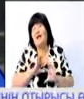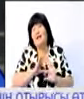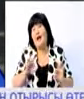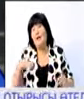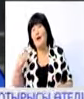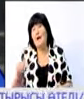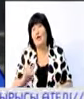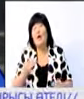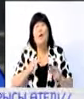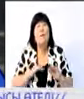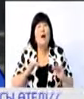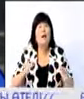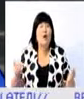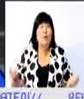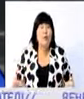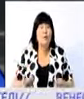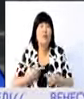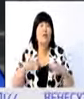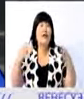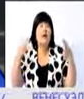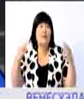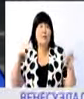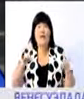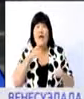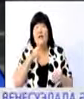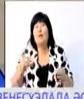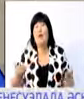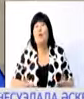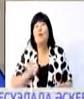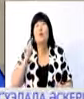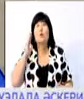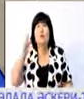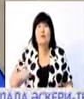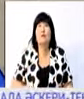тамашалау. Балаларымыздың өмірі осындай бейбітшілік заманда өмір сүрсін.